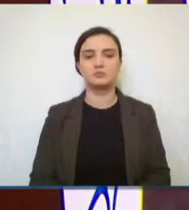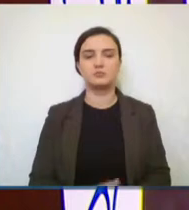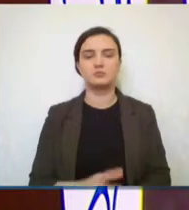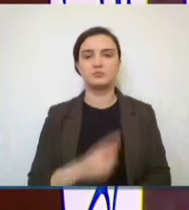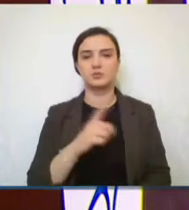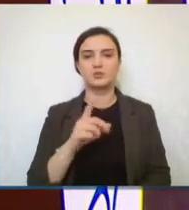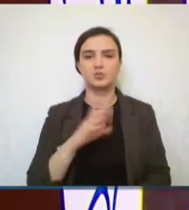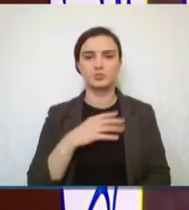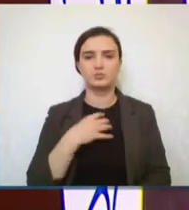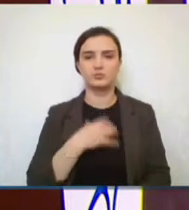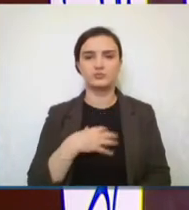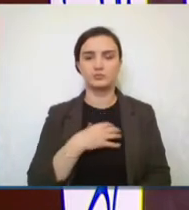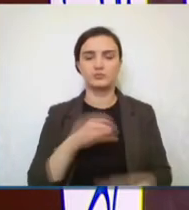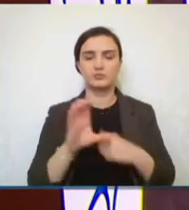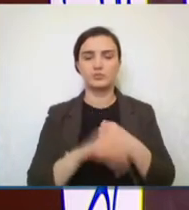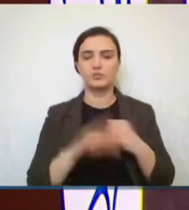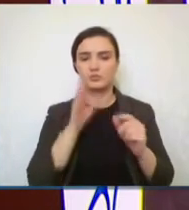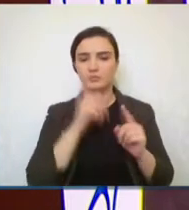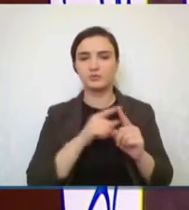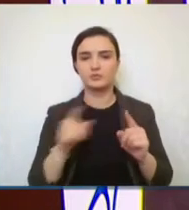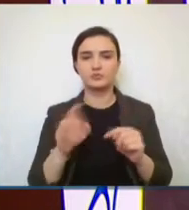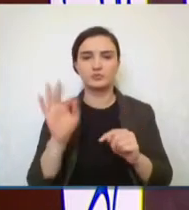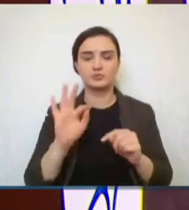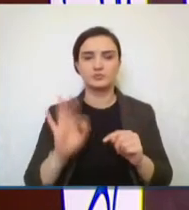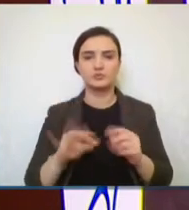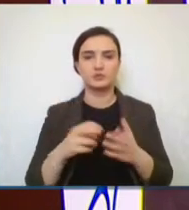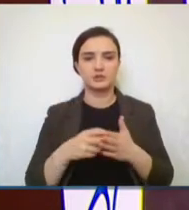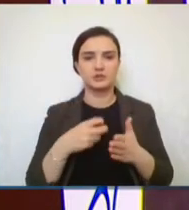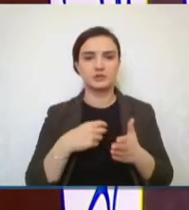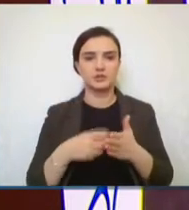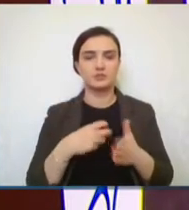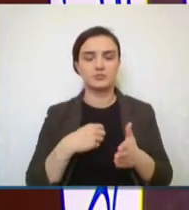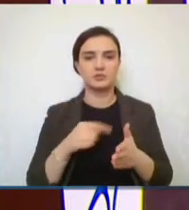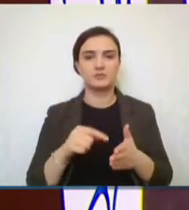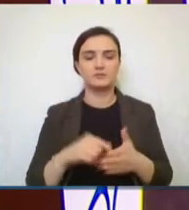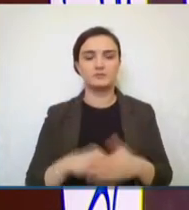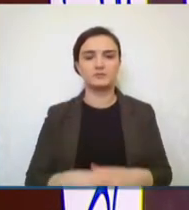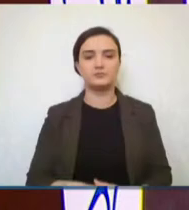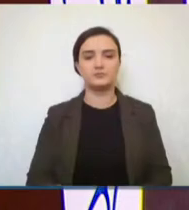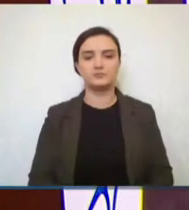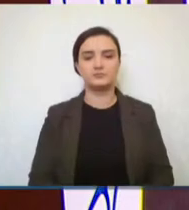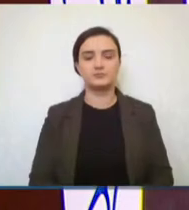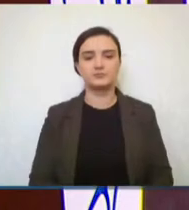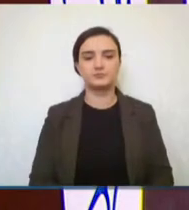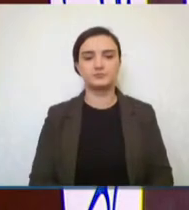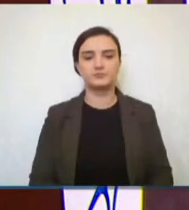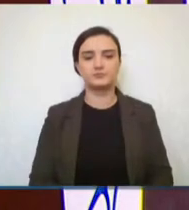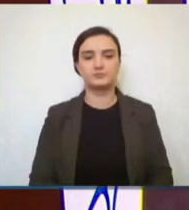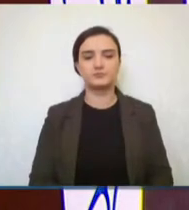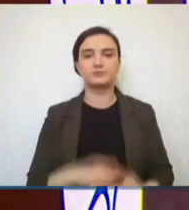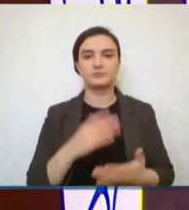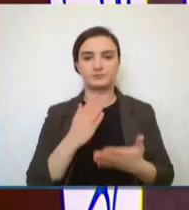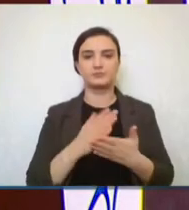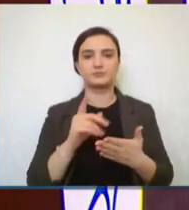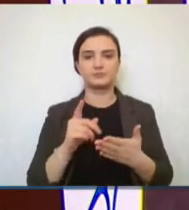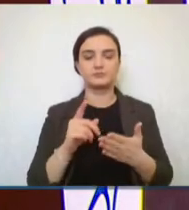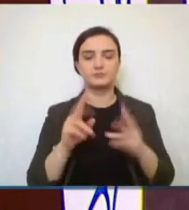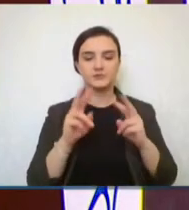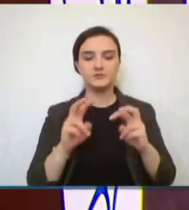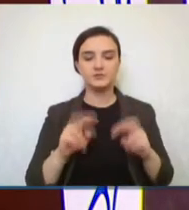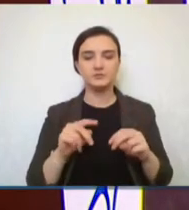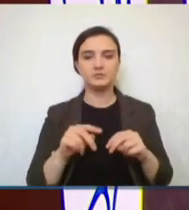ბოლო ხანებში ხშირად იწერება და არის ასეთი სტატიების კვლევებზე დაყრდნობით, რომ